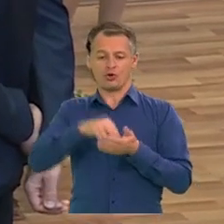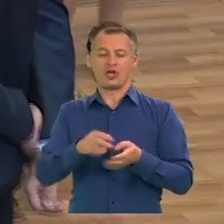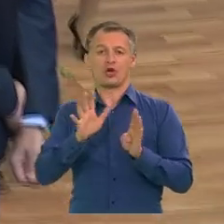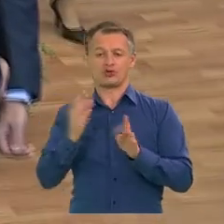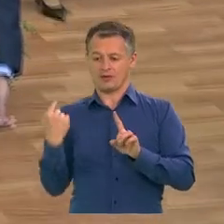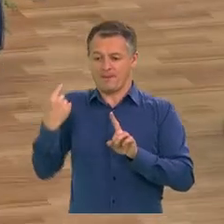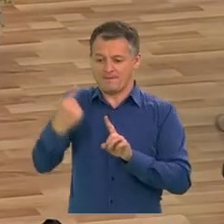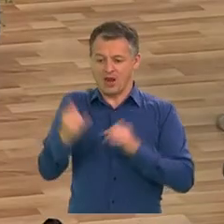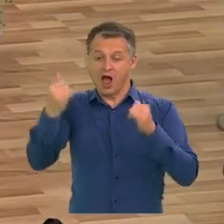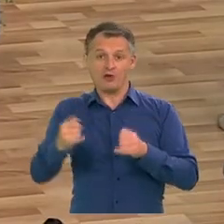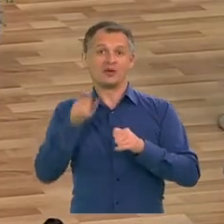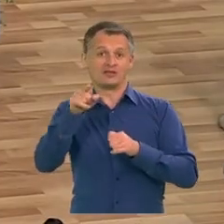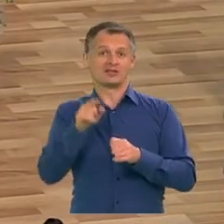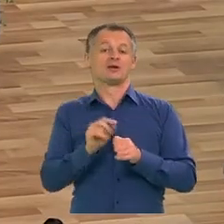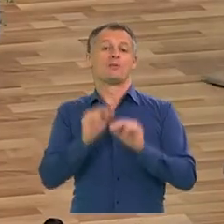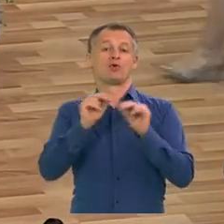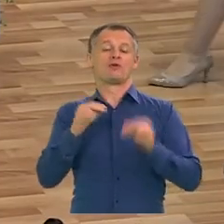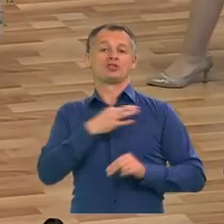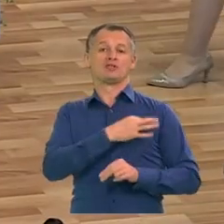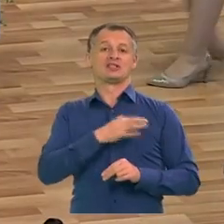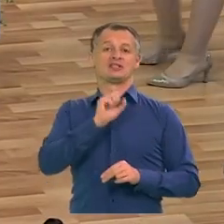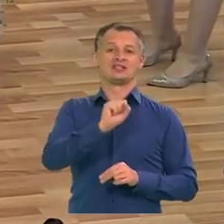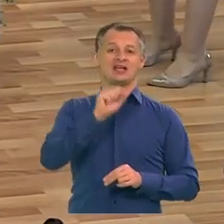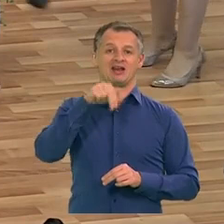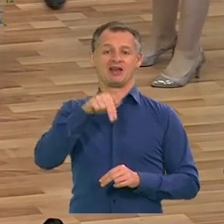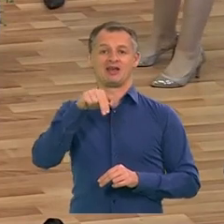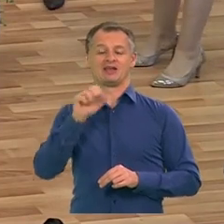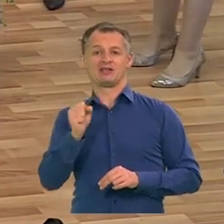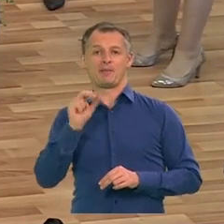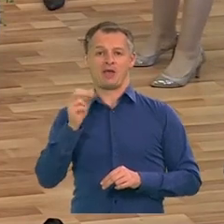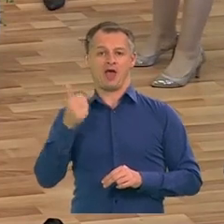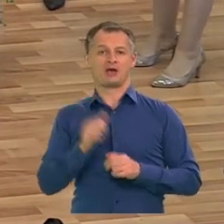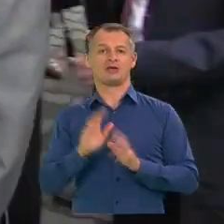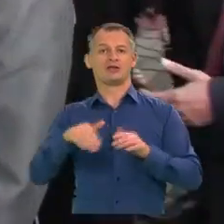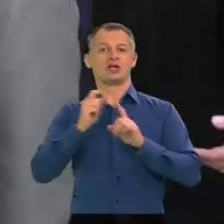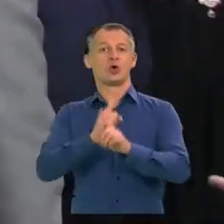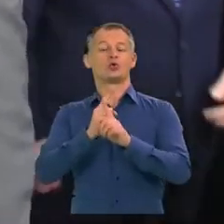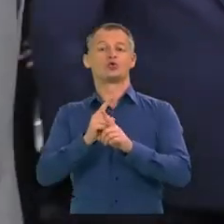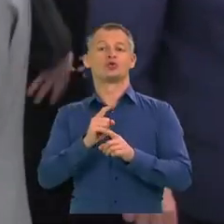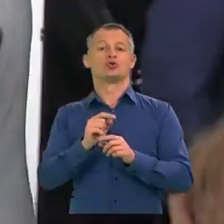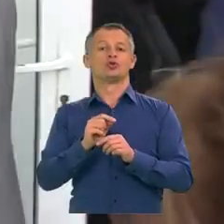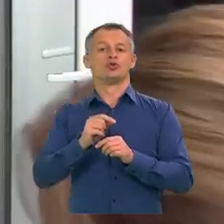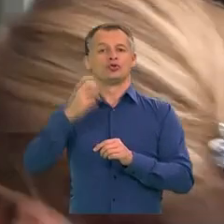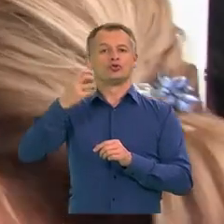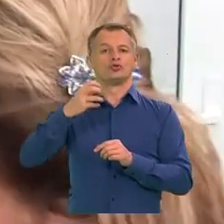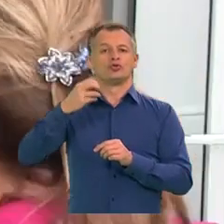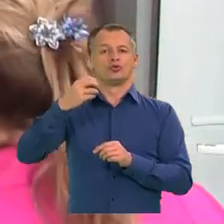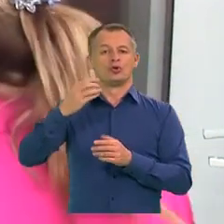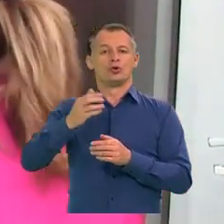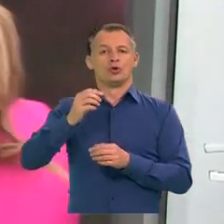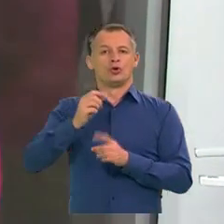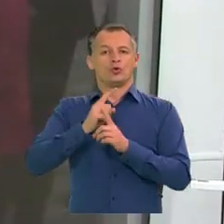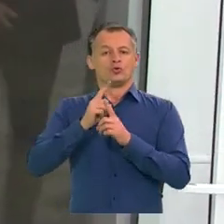2019. Deca este lector universitar la SNSPA și predă studii europene. Prezent la festivitatea de deschidere a noului